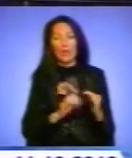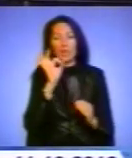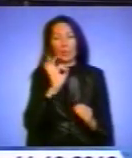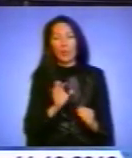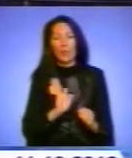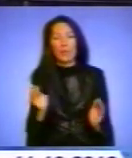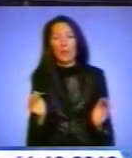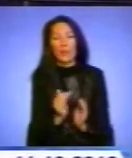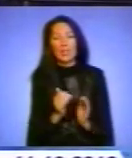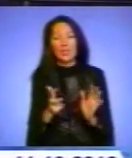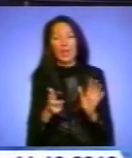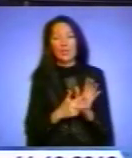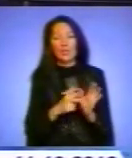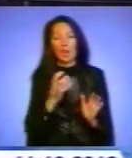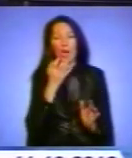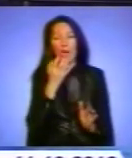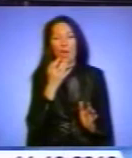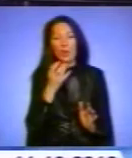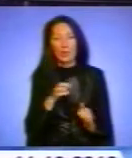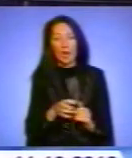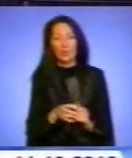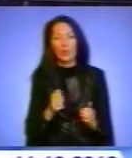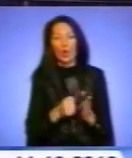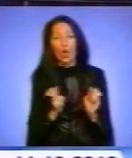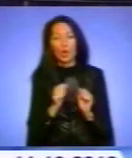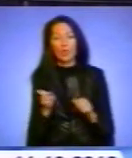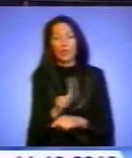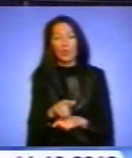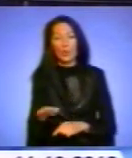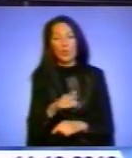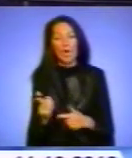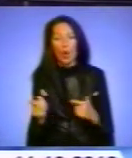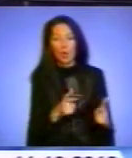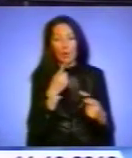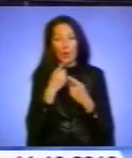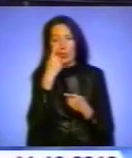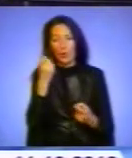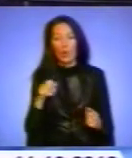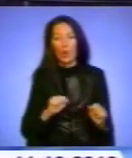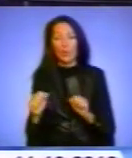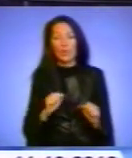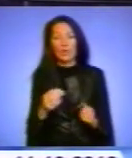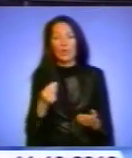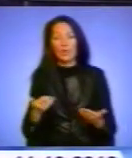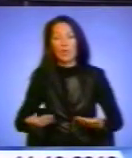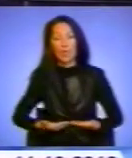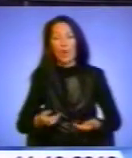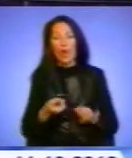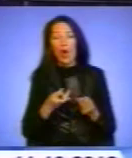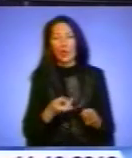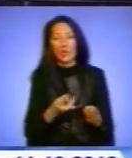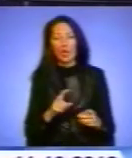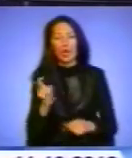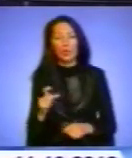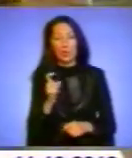8 градусів тепла. До холодів Тернопільщина готова, про це повідомили в управлінні житлово-комунального господарства обласної державної